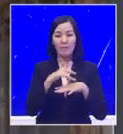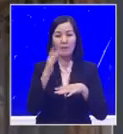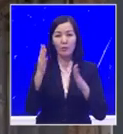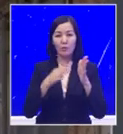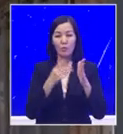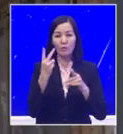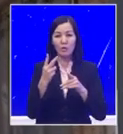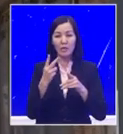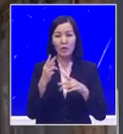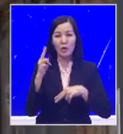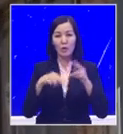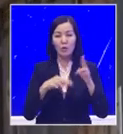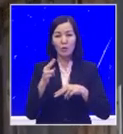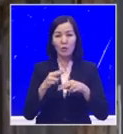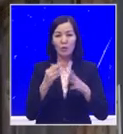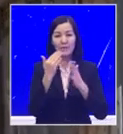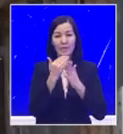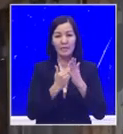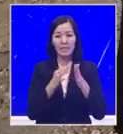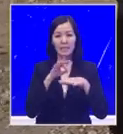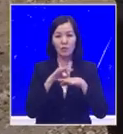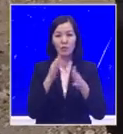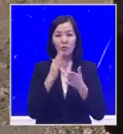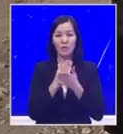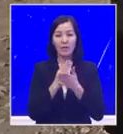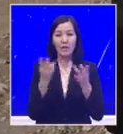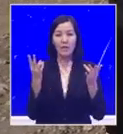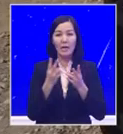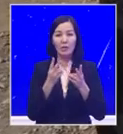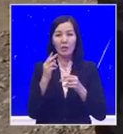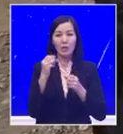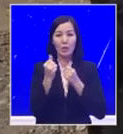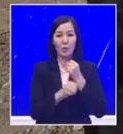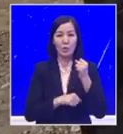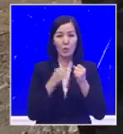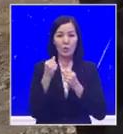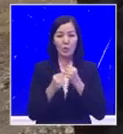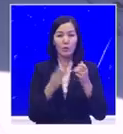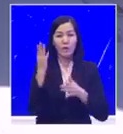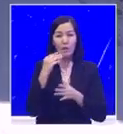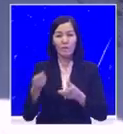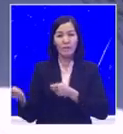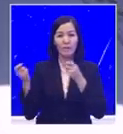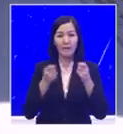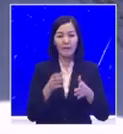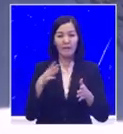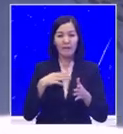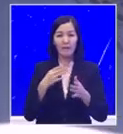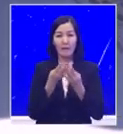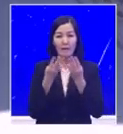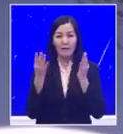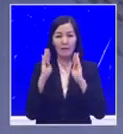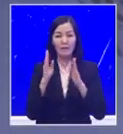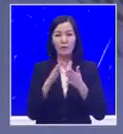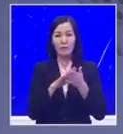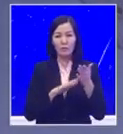9 қабатты үй құрылысы кестеге сәйкес жүріп жатыр. Қажетті материалдардың дені Алматыдан тасымалданады. Карантин созылып